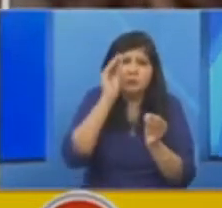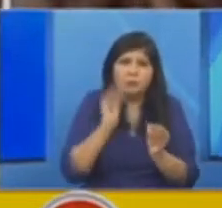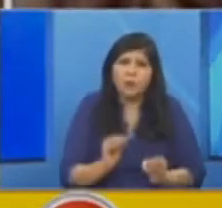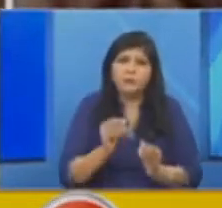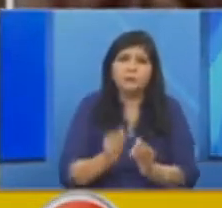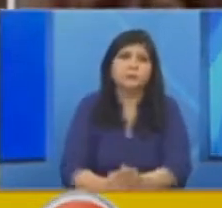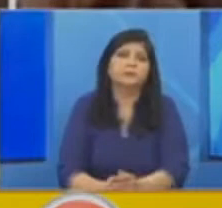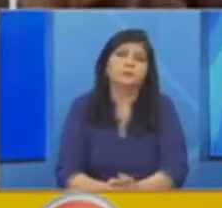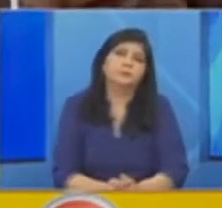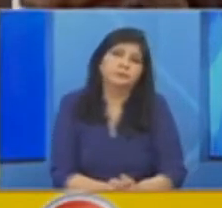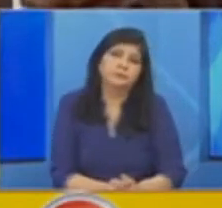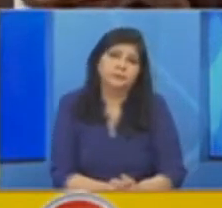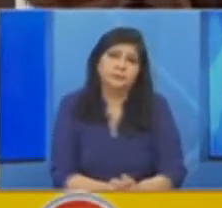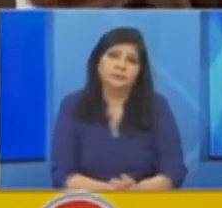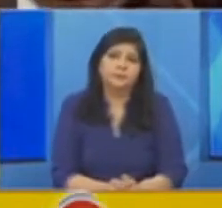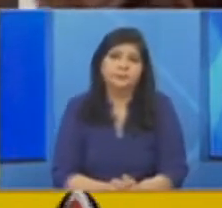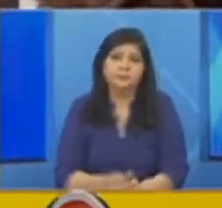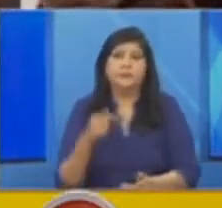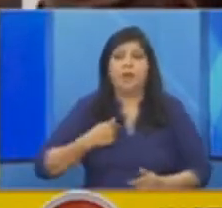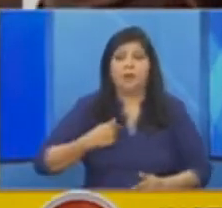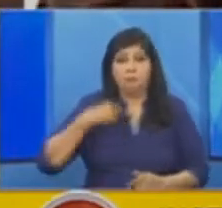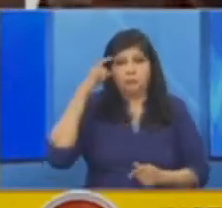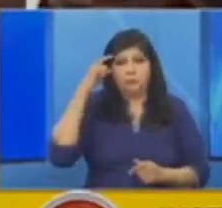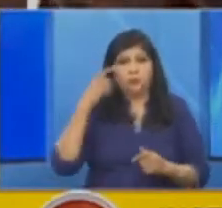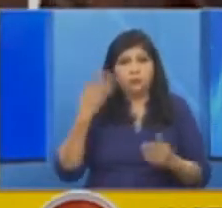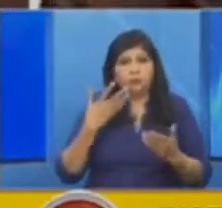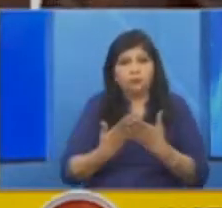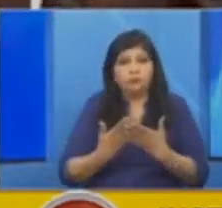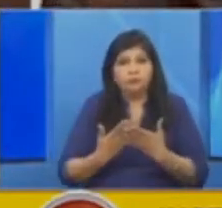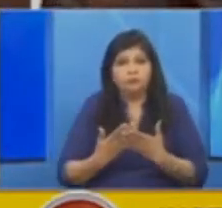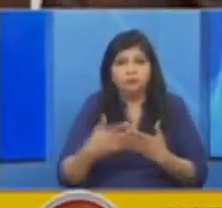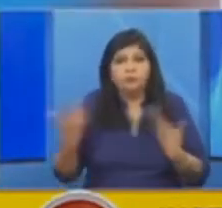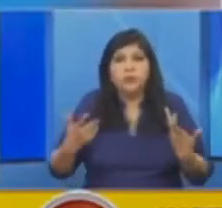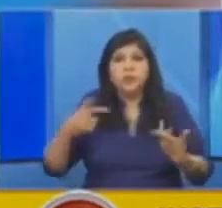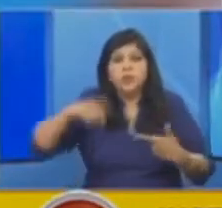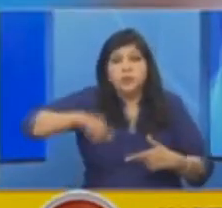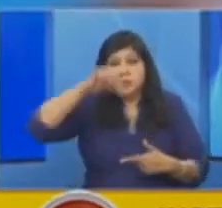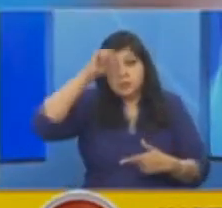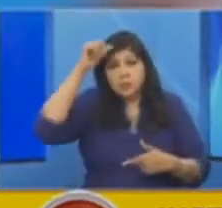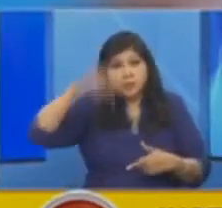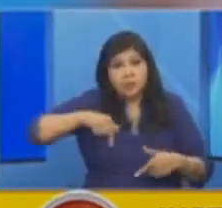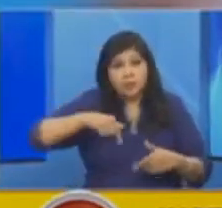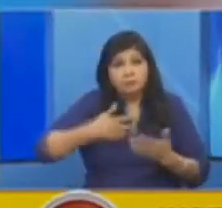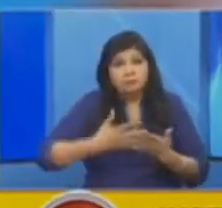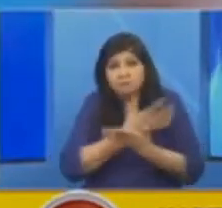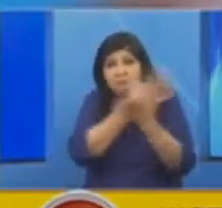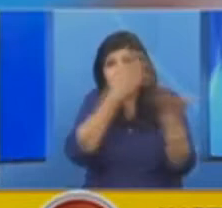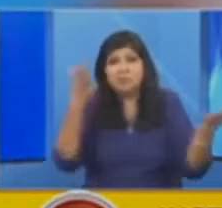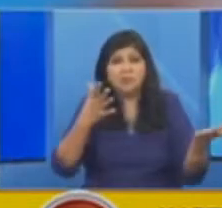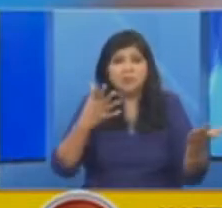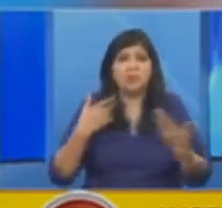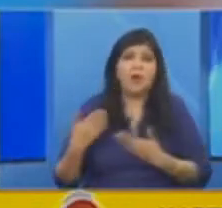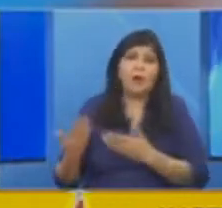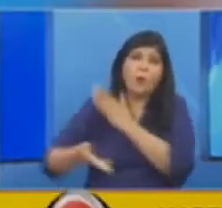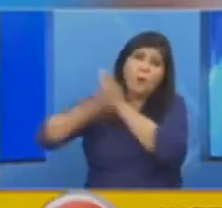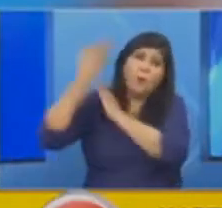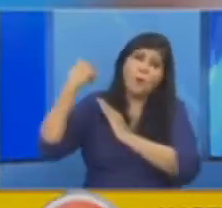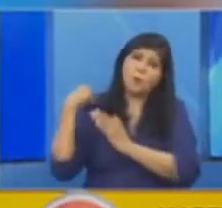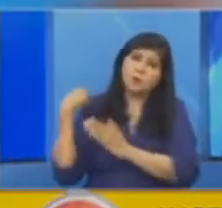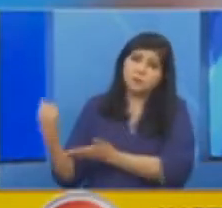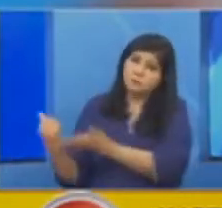बहुत कम है अब आप सोचिए कि जिस राष्ट के पास इतनी विरासत हो